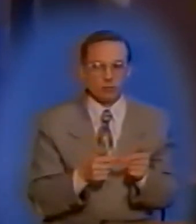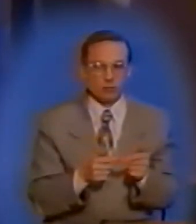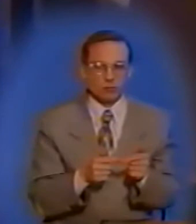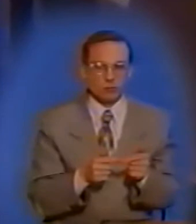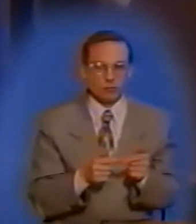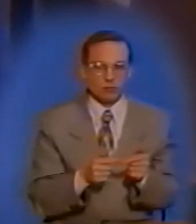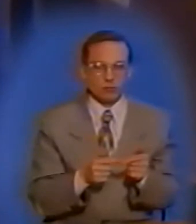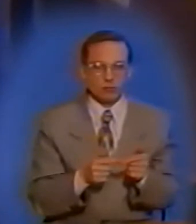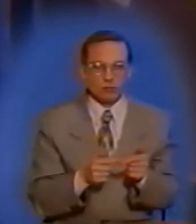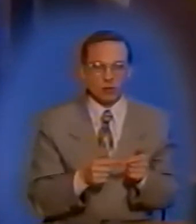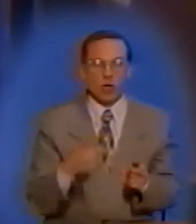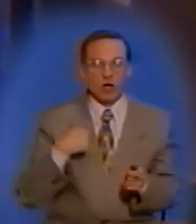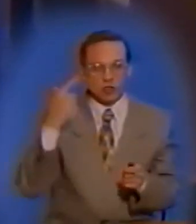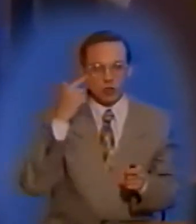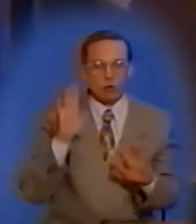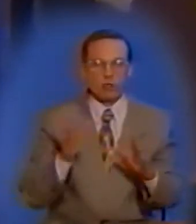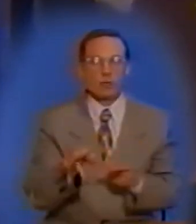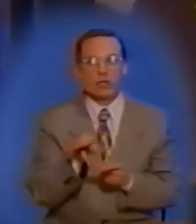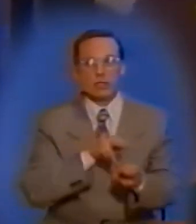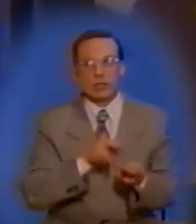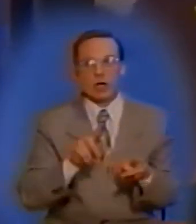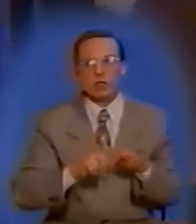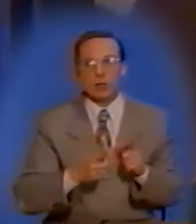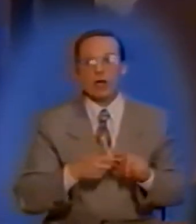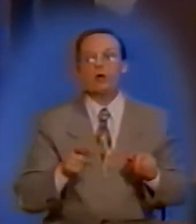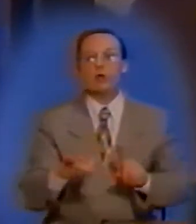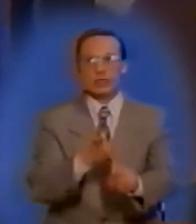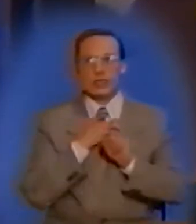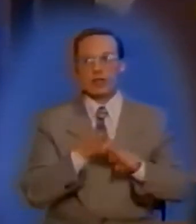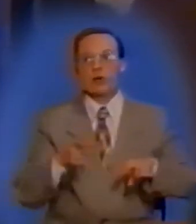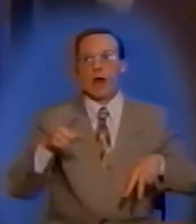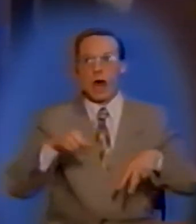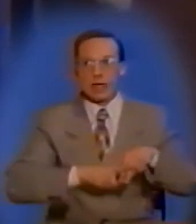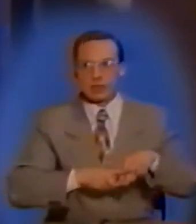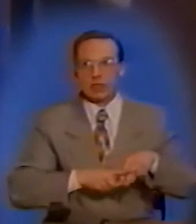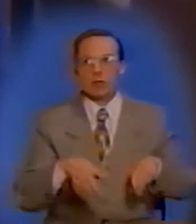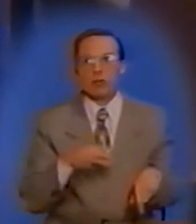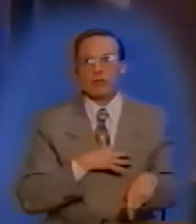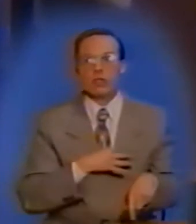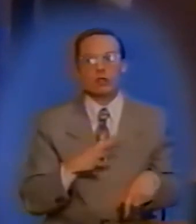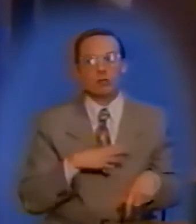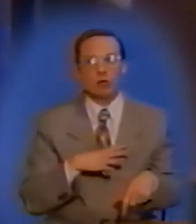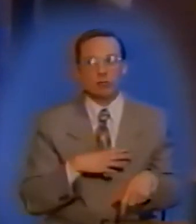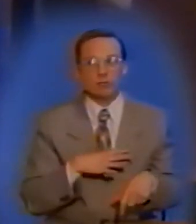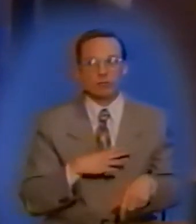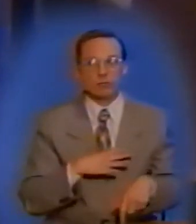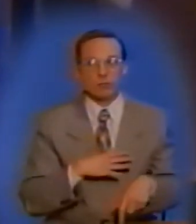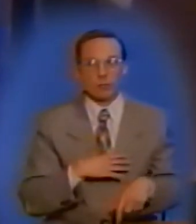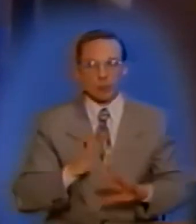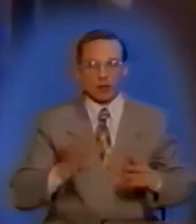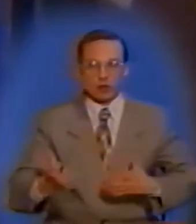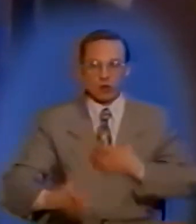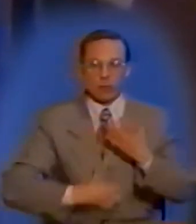kokiu, nu aš žinau, kad ten per lytinius santykius užsikrečiama AIDS, bet vis tiek buvo bet kokia baimė